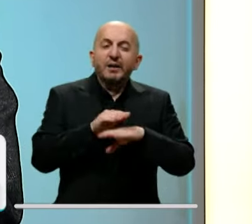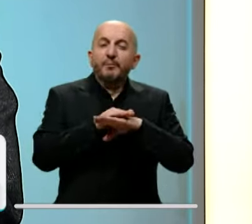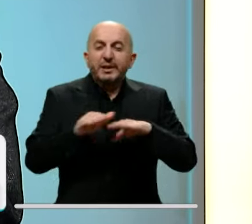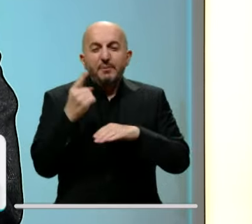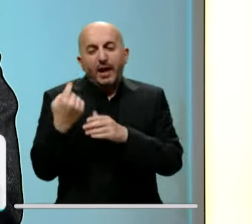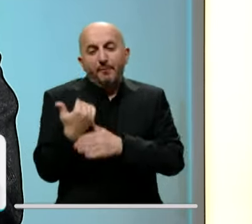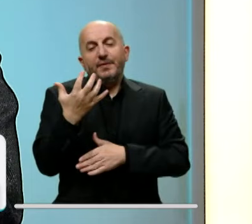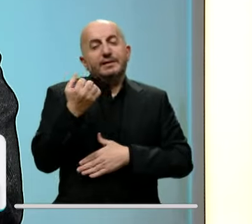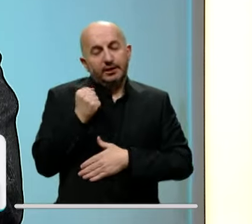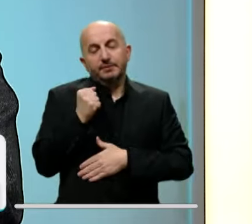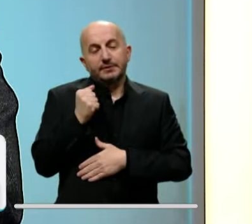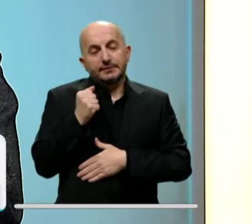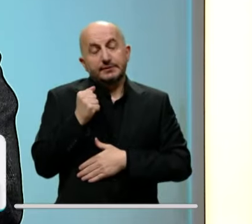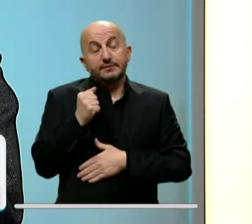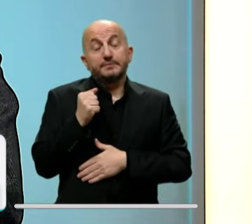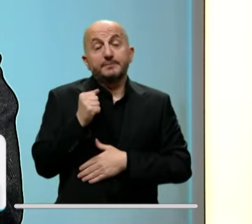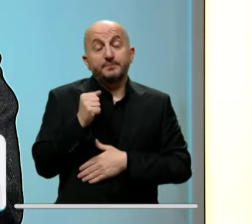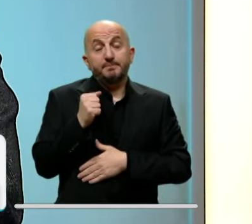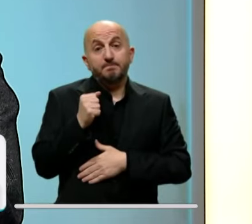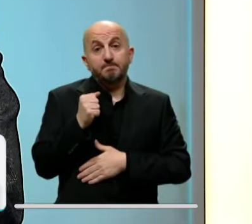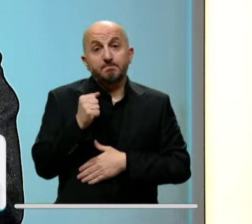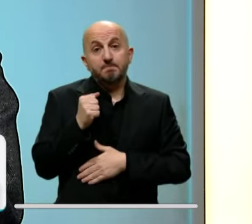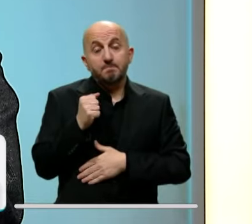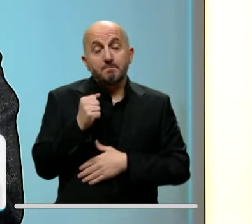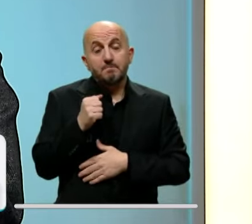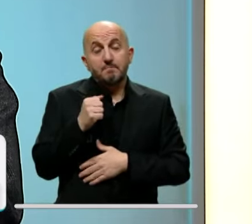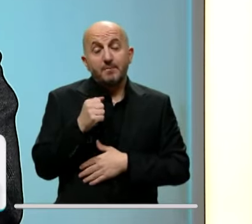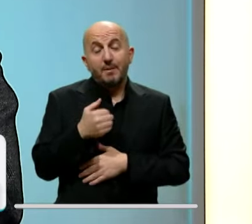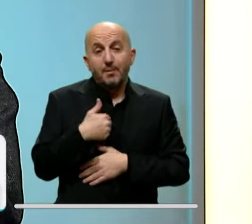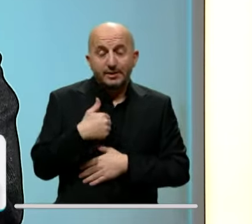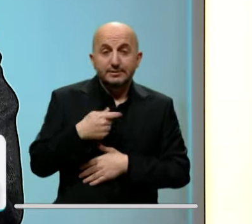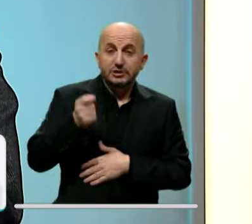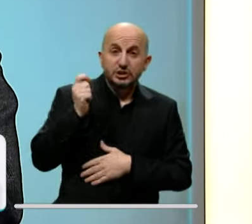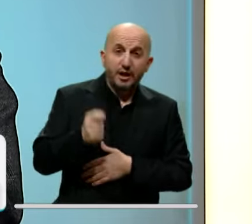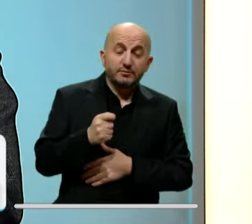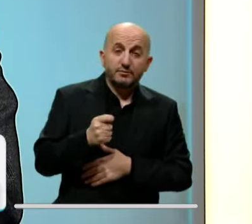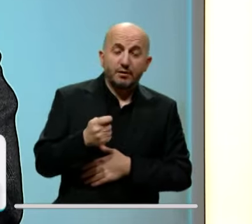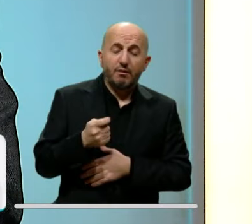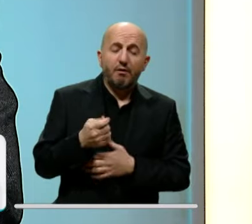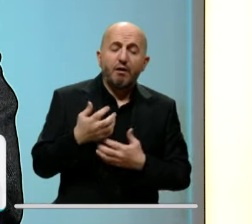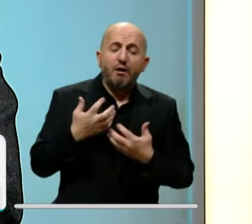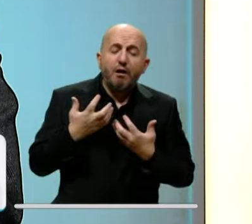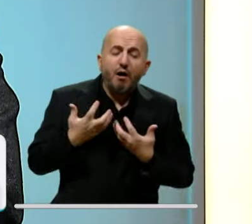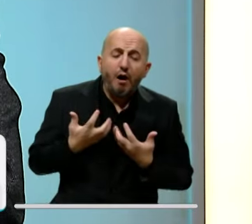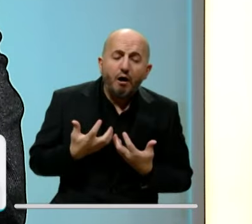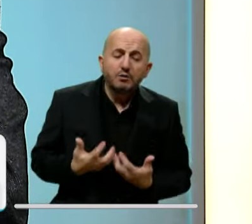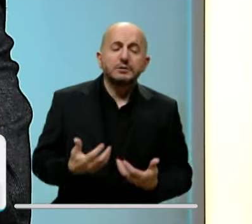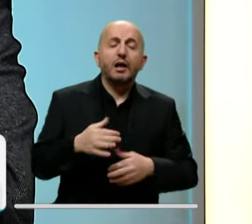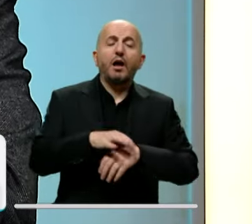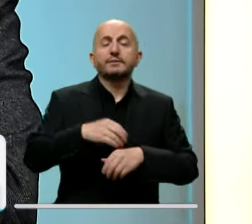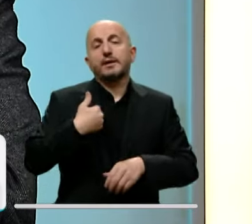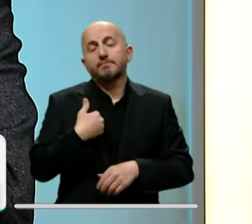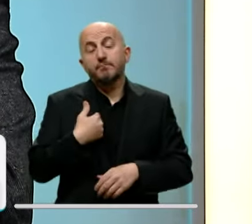bir abdest almasıdır Ama şunu da diyebilir Ya ben gerçekten o kadar çok ağır bir durumum var ki